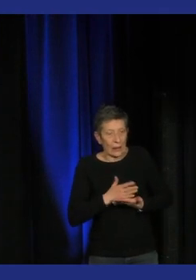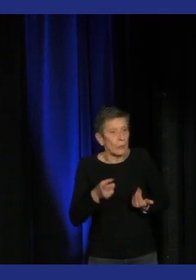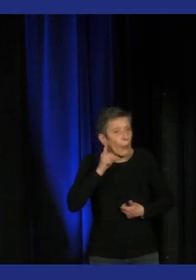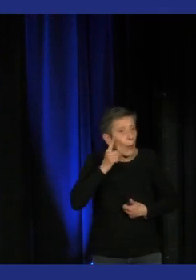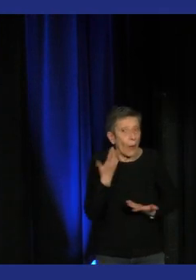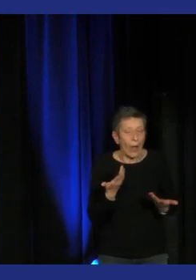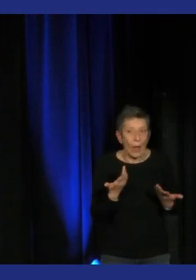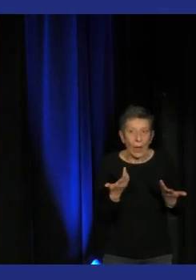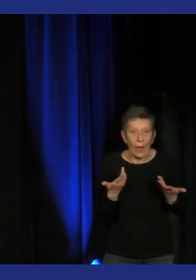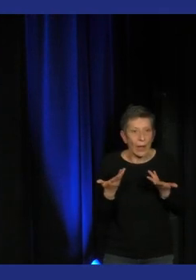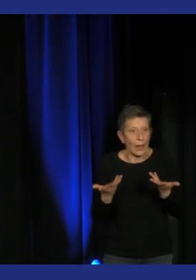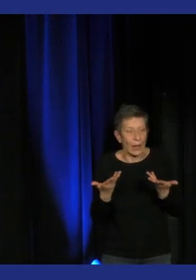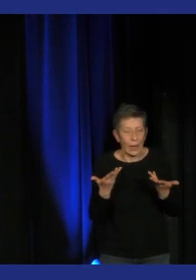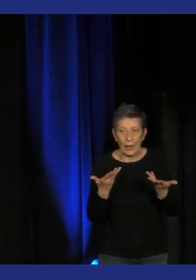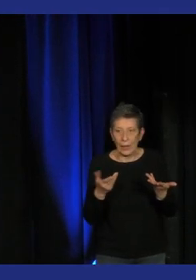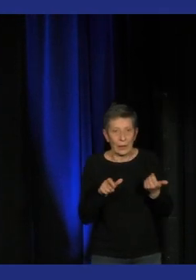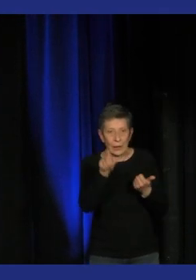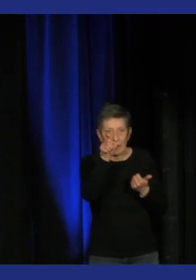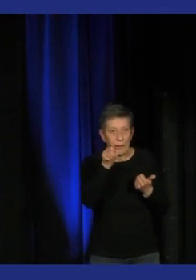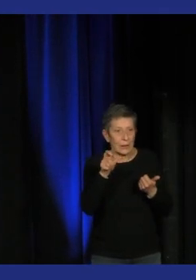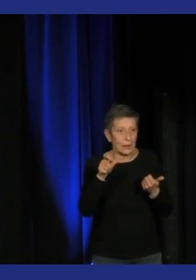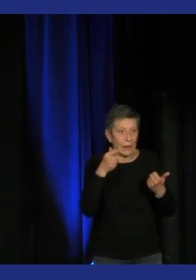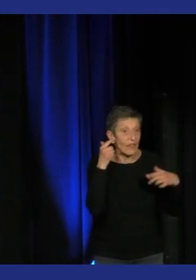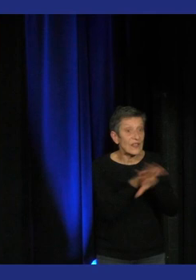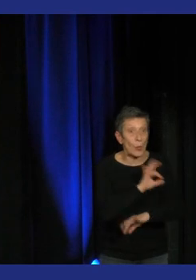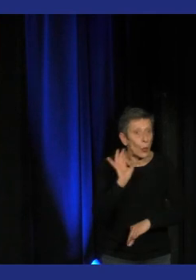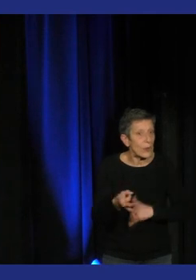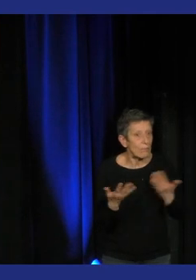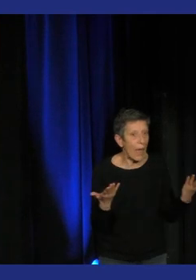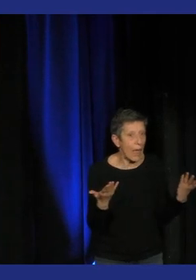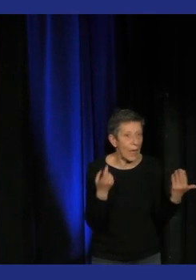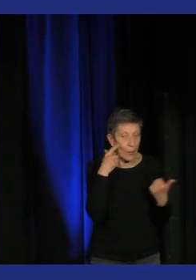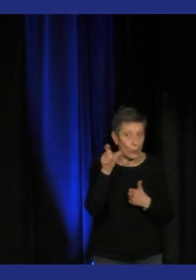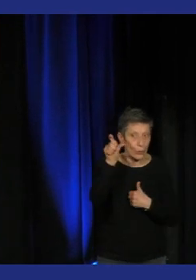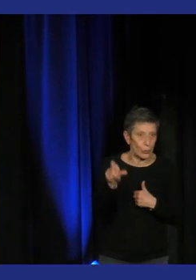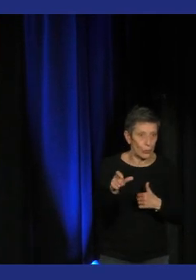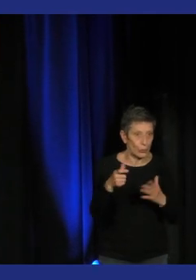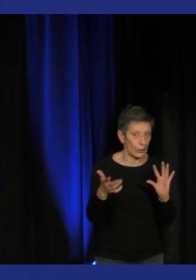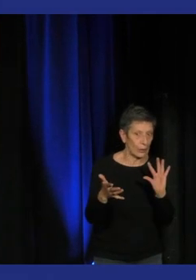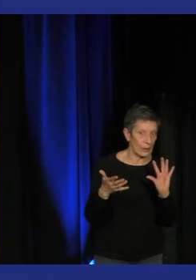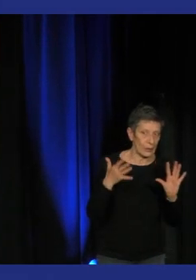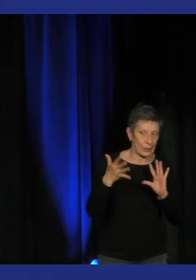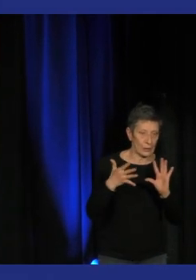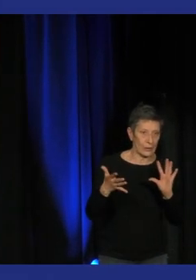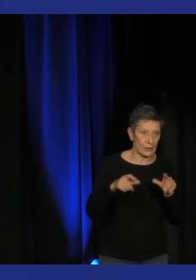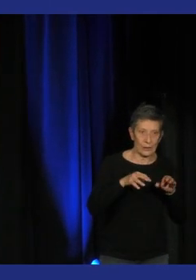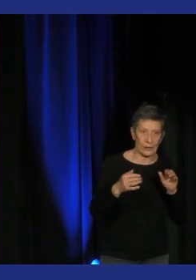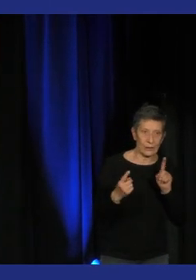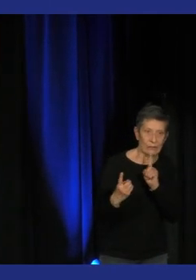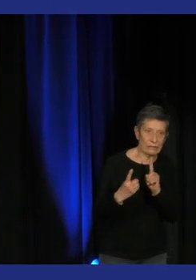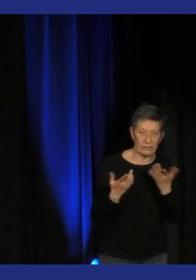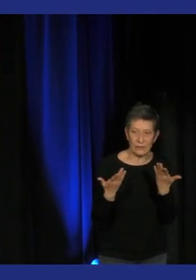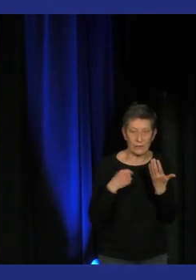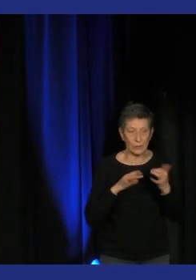les collaborateurs qui travaillent se disent qu'il n'est pas tout à fait normal, il y a quelque chose qui ne va pas. Mais comme ça n'est pas dit, ça crée